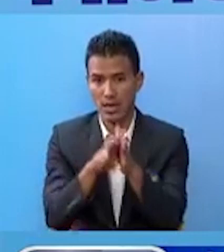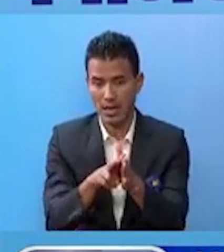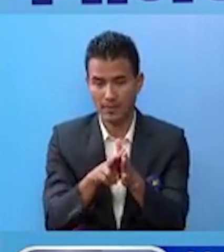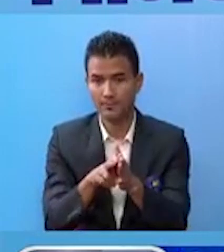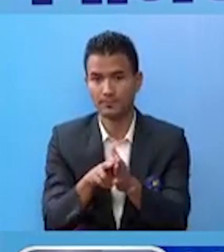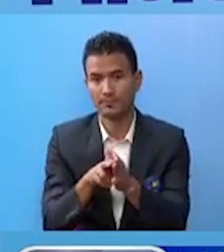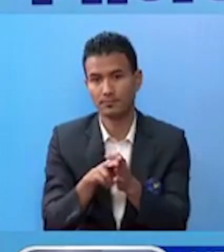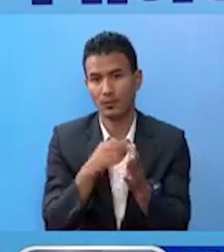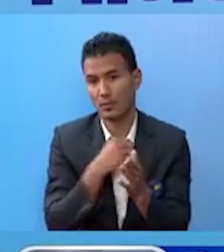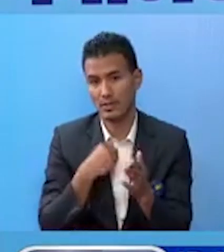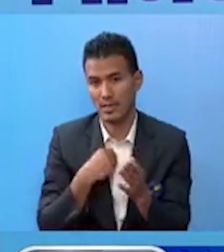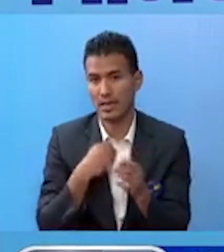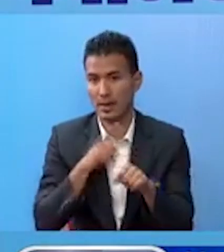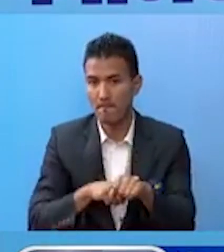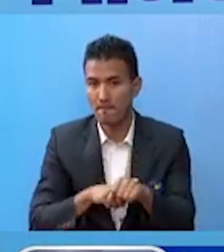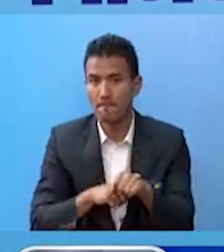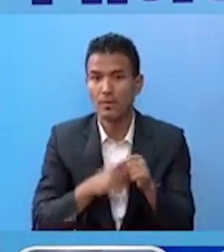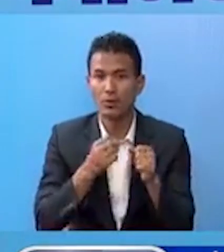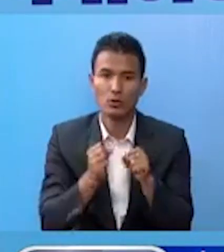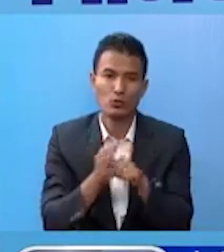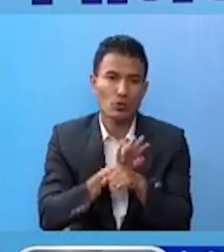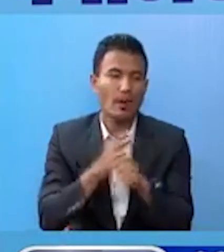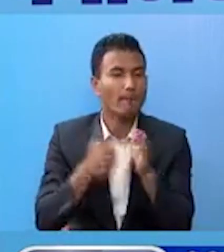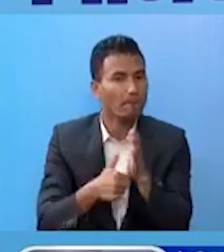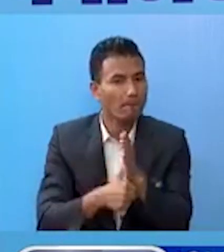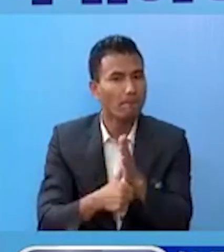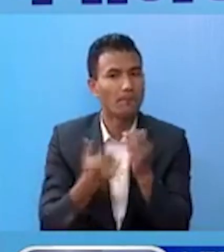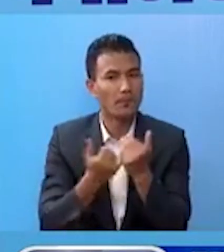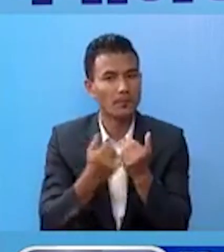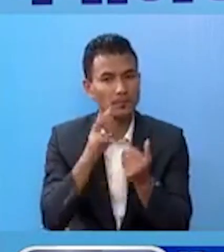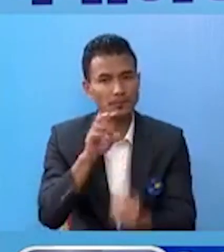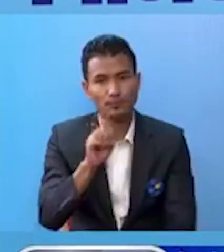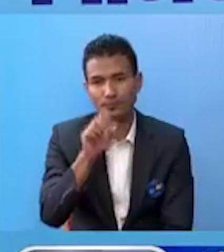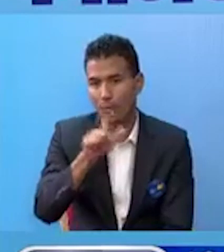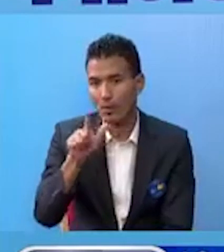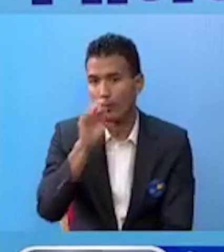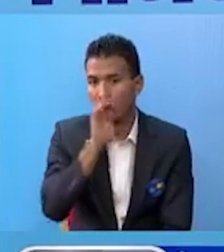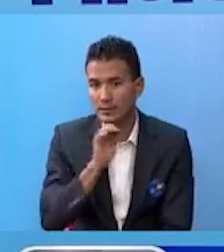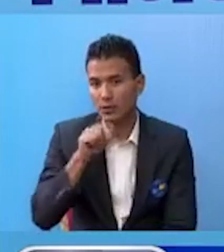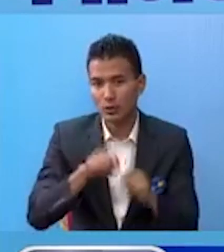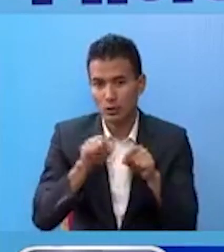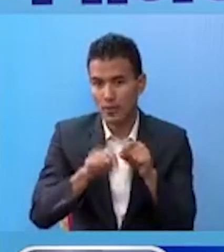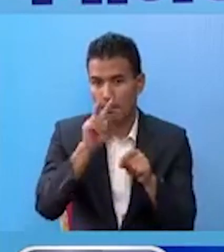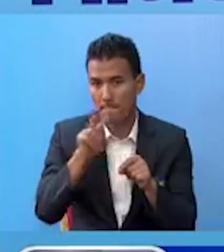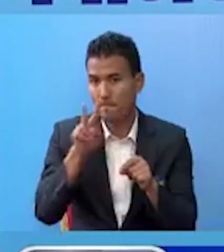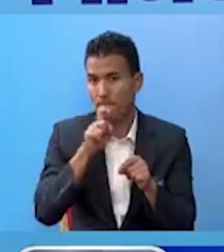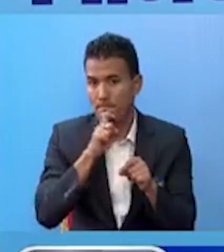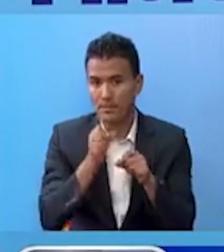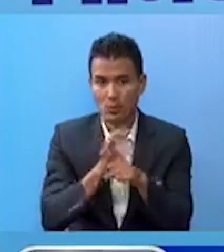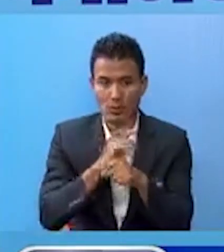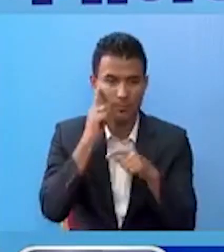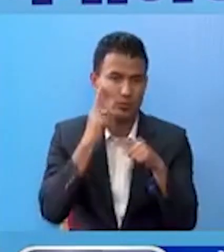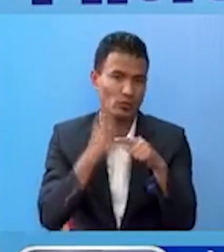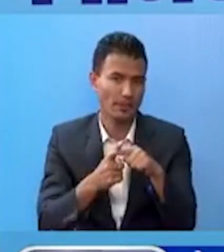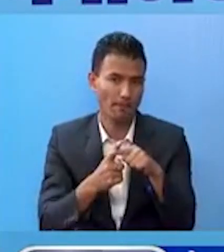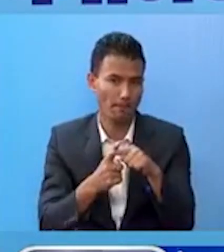गरिएको। उपचारका क्रममा कोरोना परीक्षण गर्दा मिति 2077 आषाढ 22 गते कोरोना